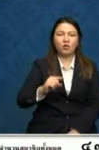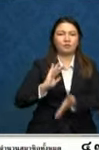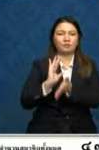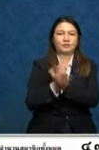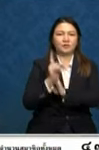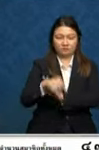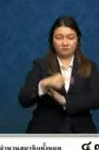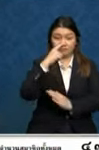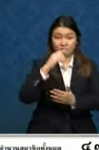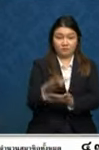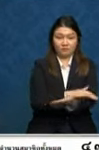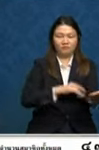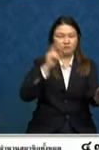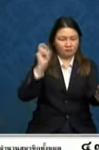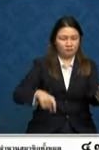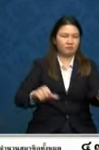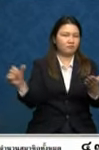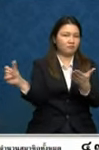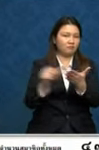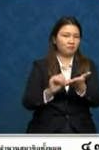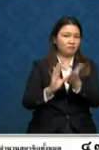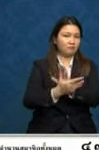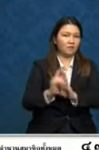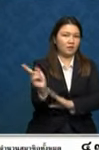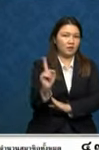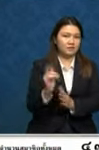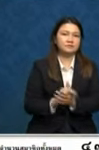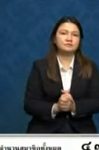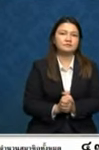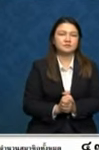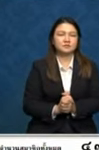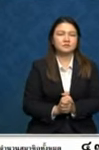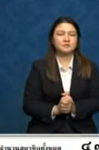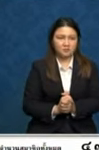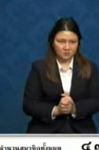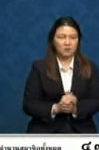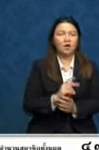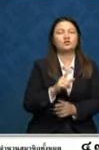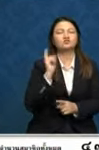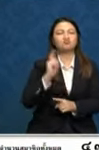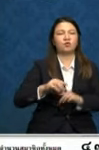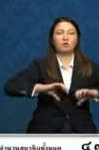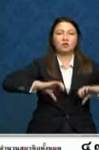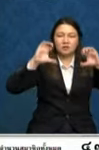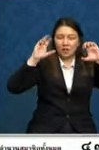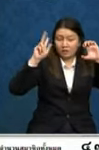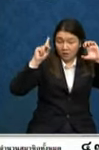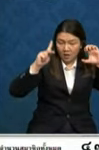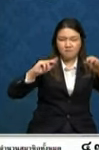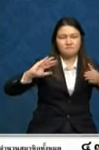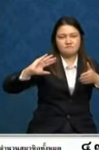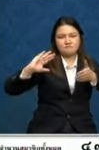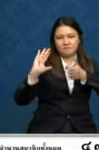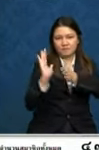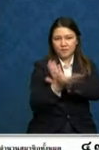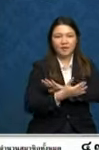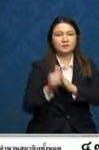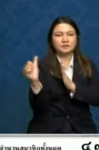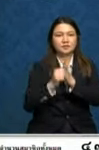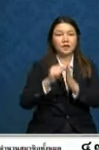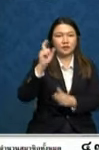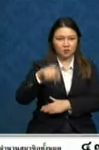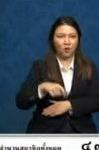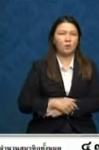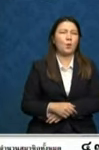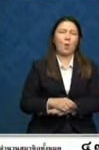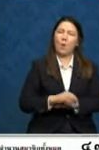ของประเทศเราจะต้องมีการปรับเปลี่ยนเรื่องการปฏิรูประบบราชการเนื่องจากว่าวันนี้ข้าราชการเรามีม